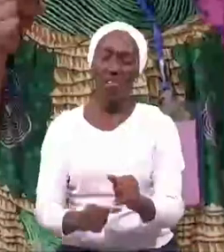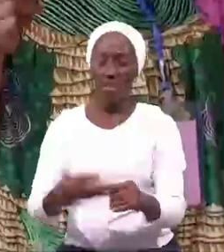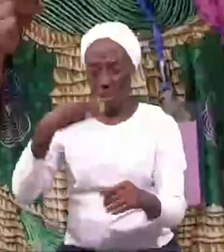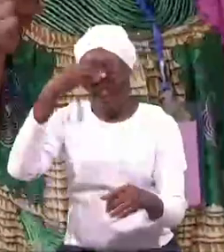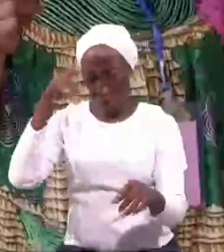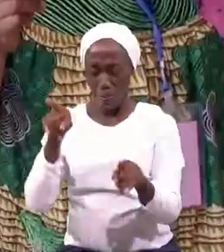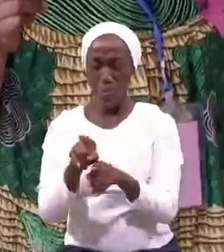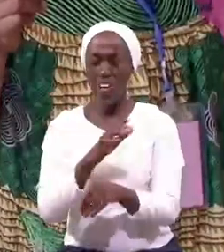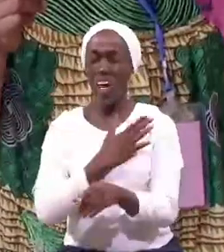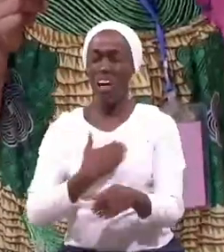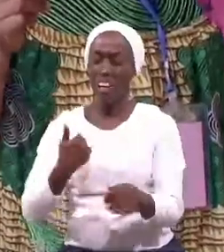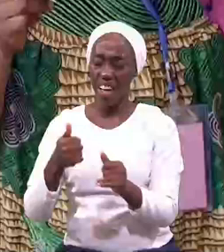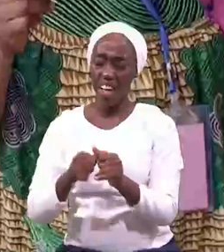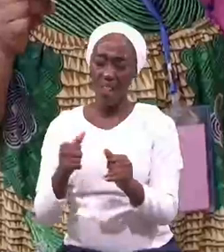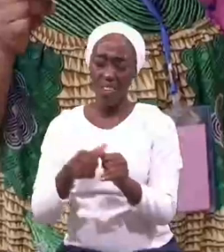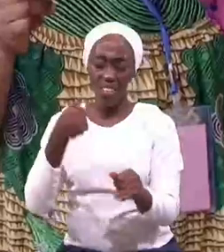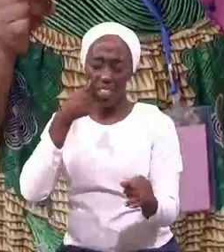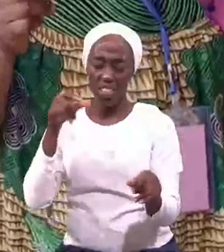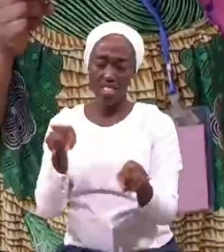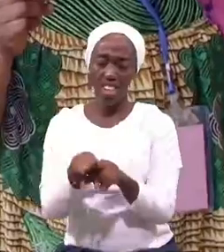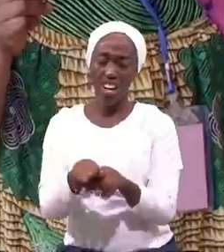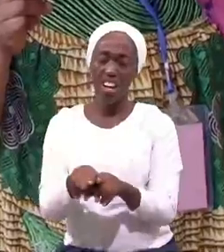Sur tout frère et sur toute sœur.